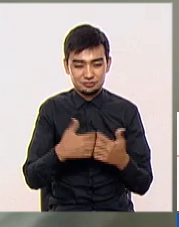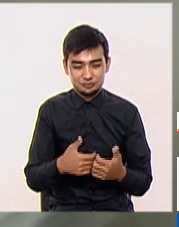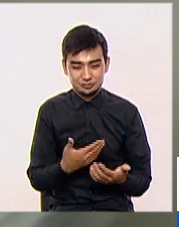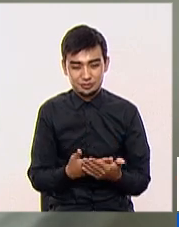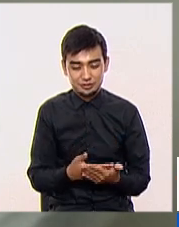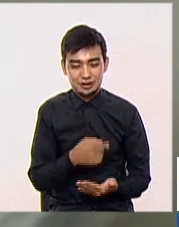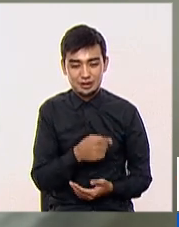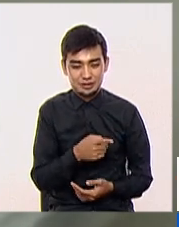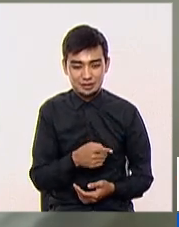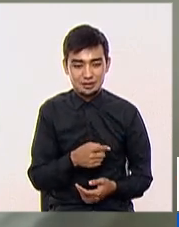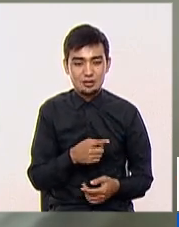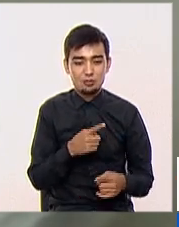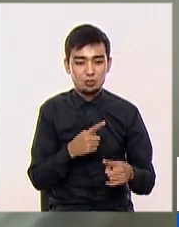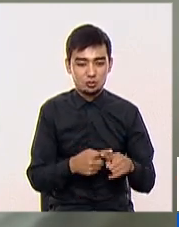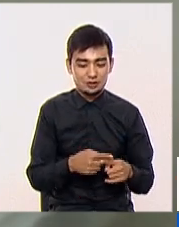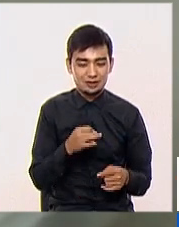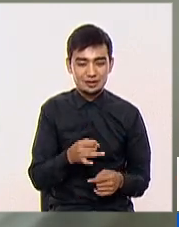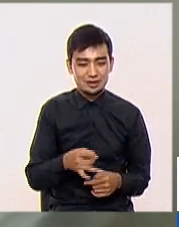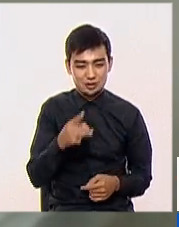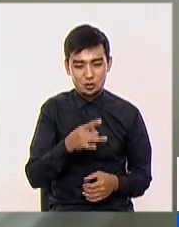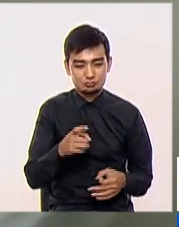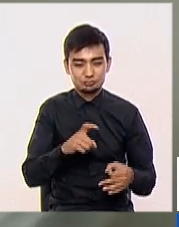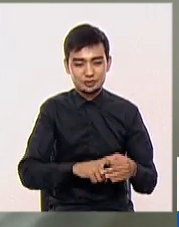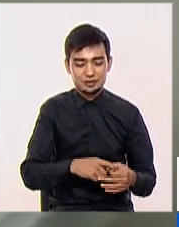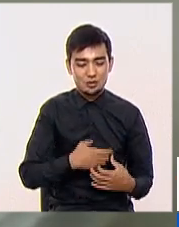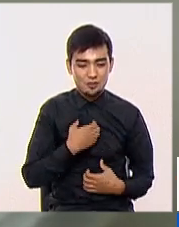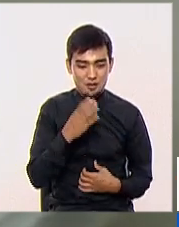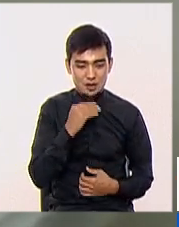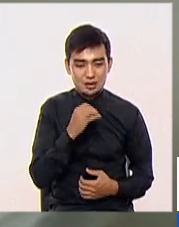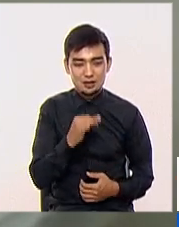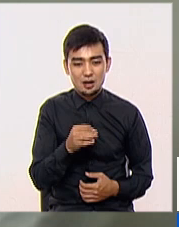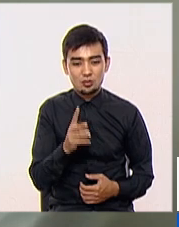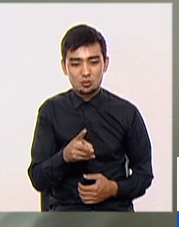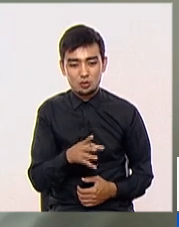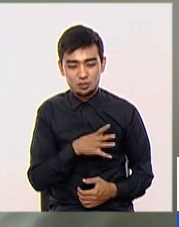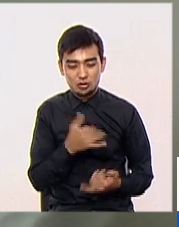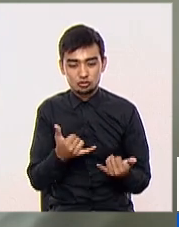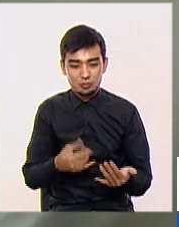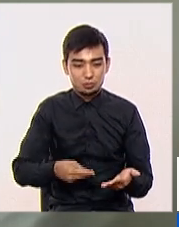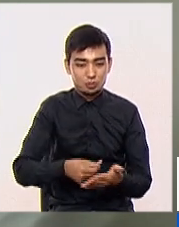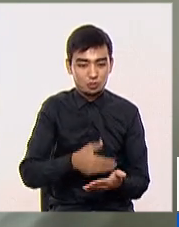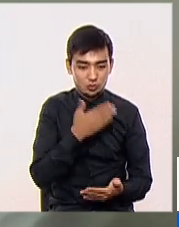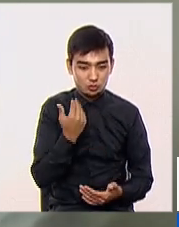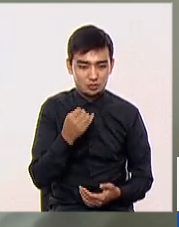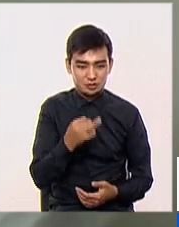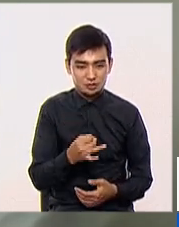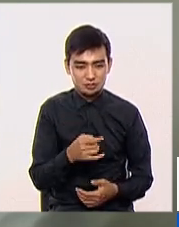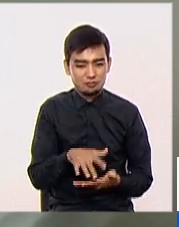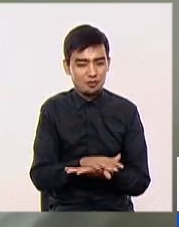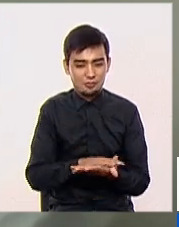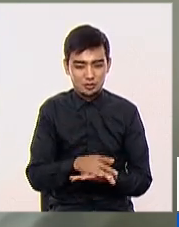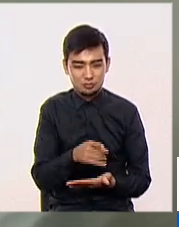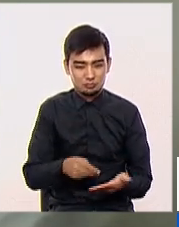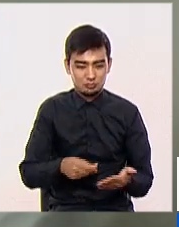эквивалентно, они станут дополнительно 3 миллиона не застрахованы. Что касается тех, кто не вносит сейчас средства, то это вообще не является